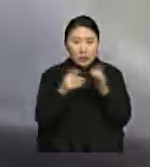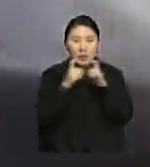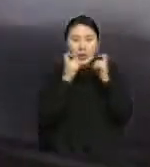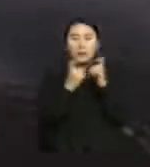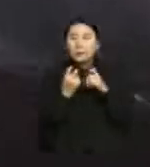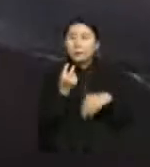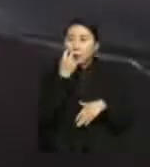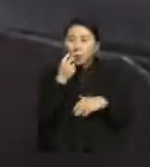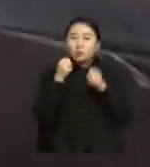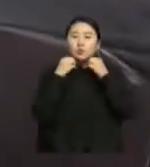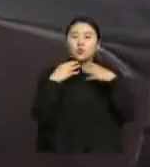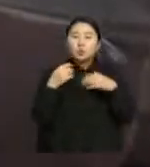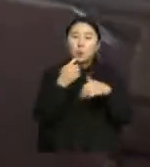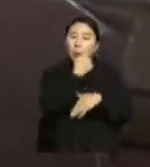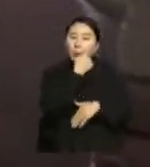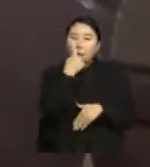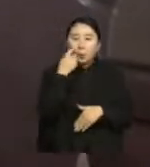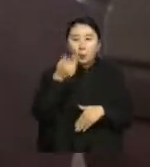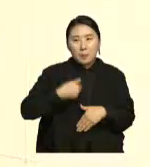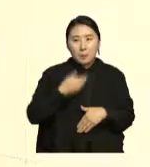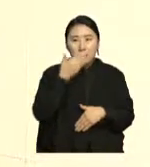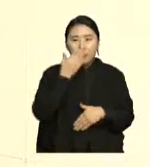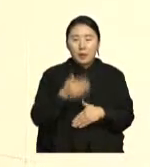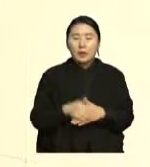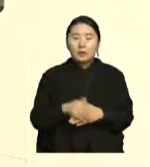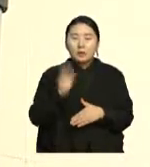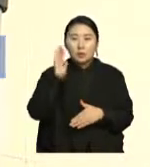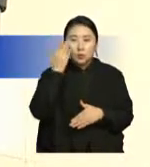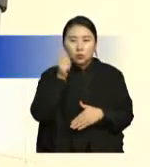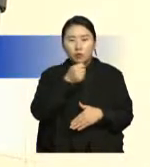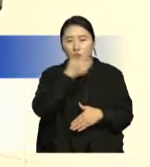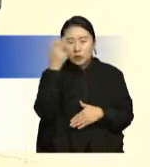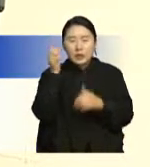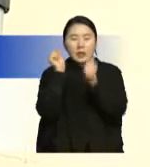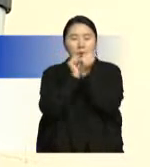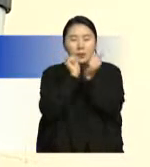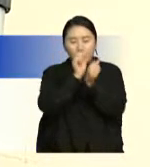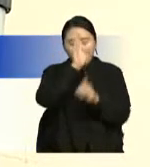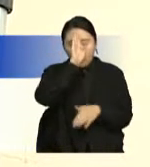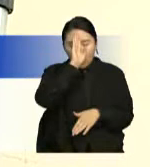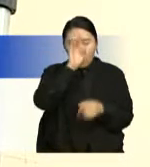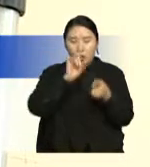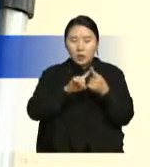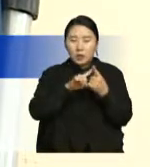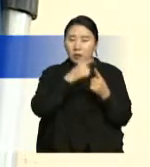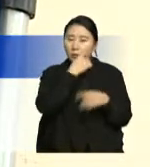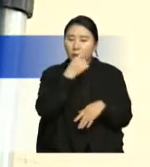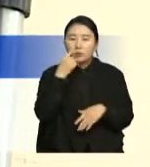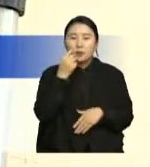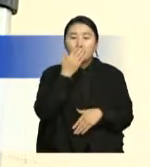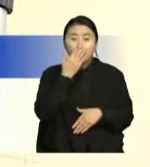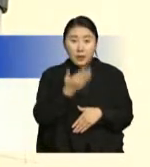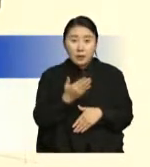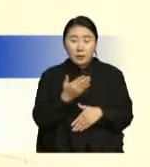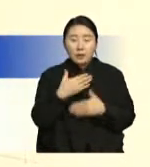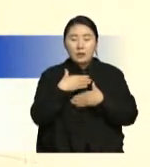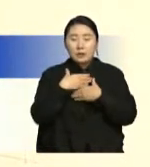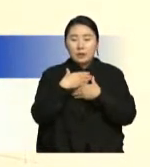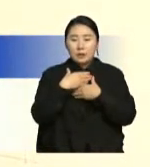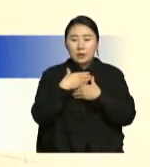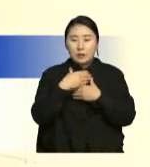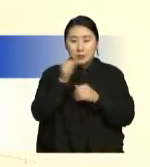봄과 중복해서 포장 받을 수 있습니다 결국 능력은 감량 뿐 에 대해서도 보장을 하고 있습니다 그래서 감격